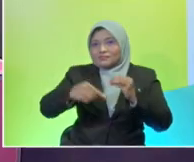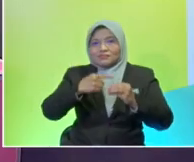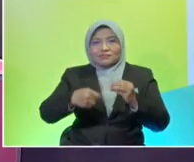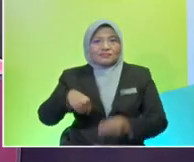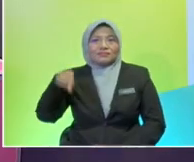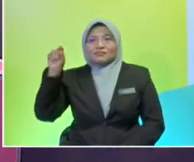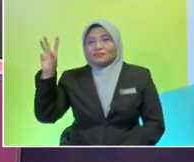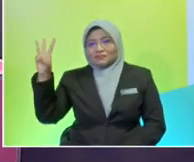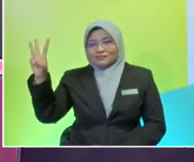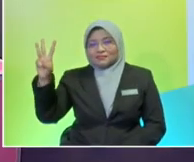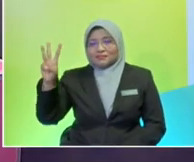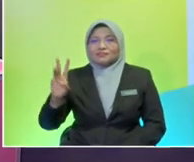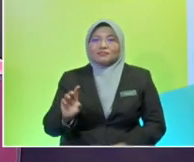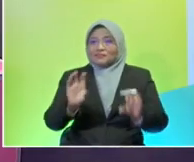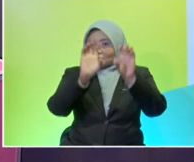berbeda